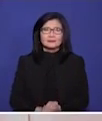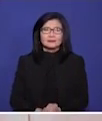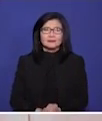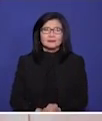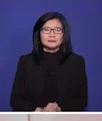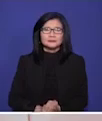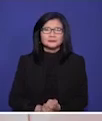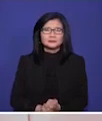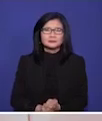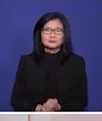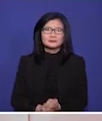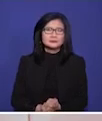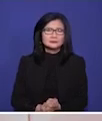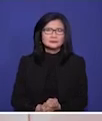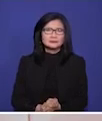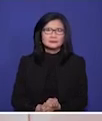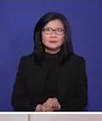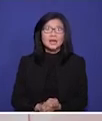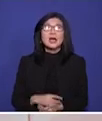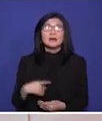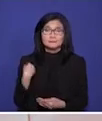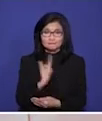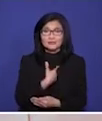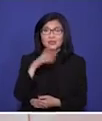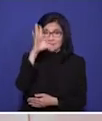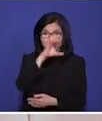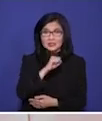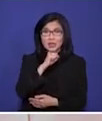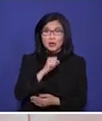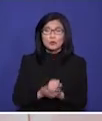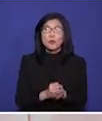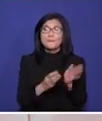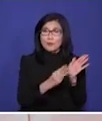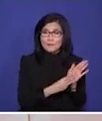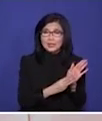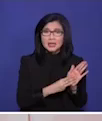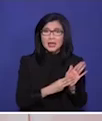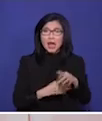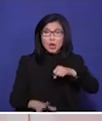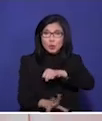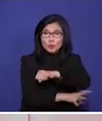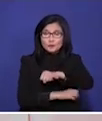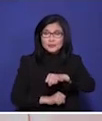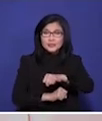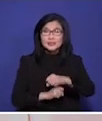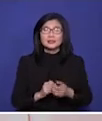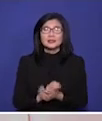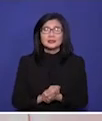Berbicara baik kita mengetahui bersama bahwa masalah korupsi